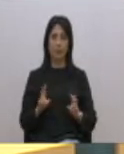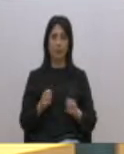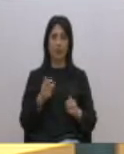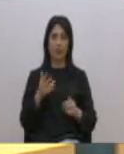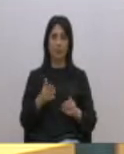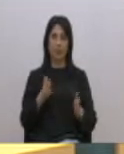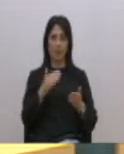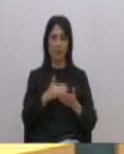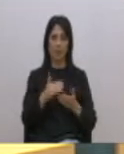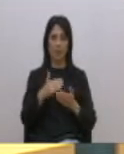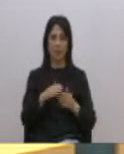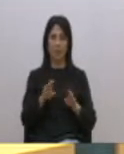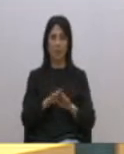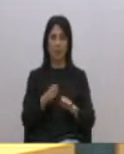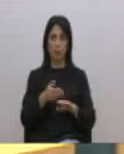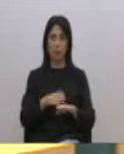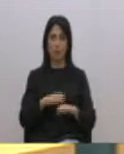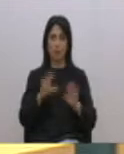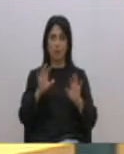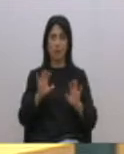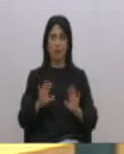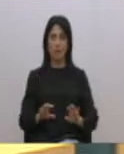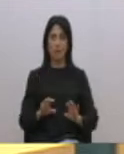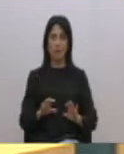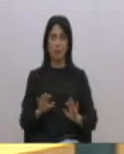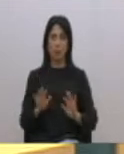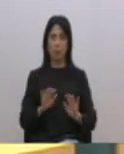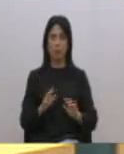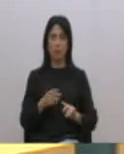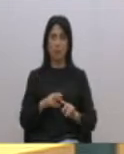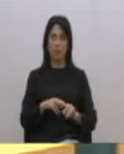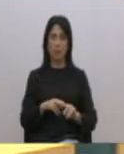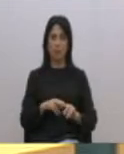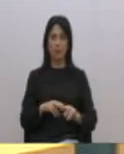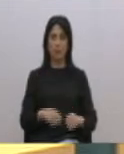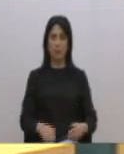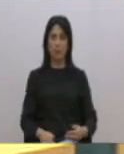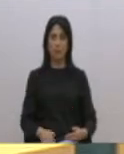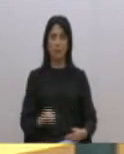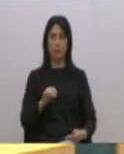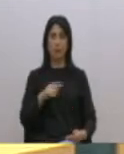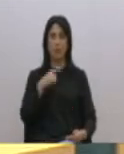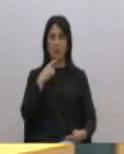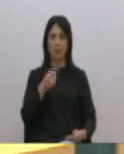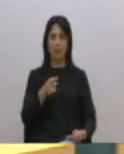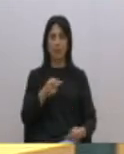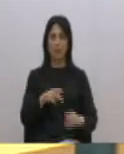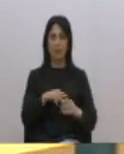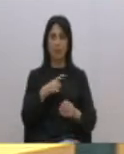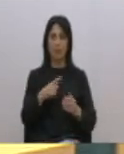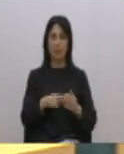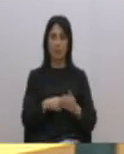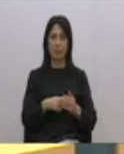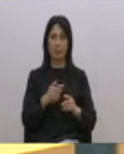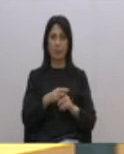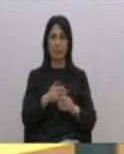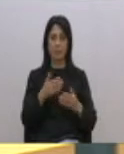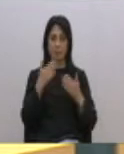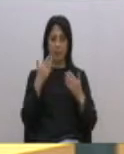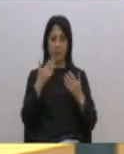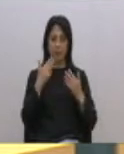რამდენიმე ეტაპიანი შედარებით რთული საკანონმდებლო პროცესი. Ამიტომ შეიძლება ითქვას, რომ ეს საკითხი ძალიან